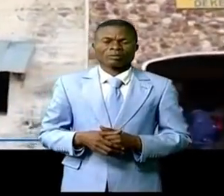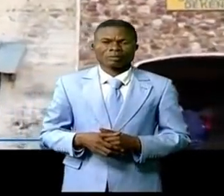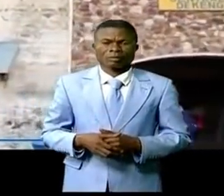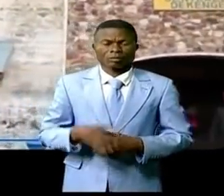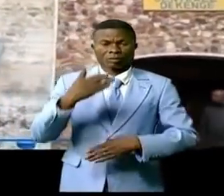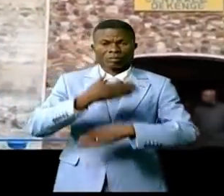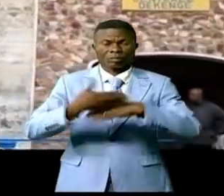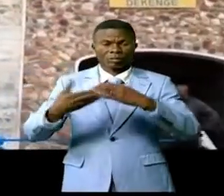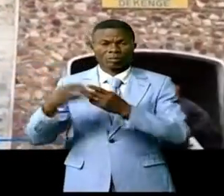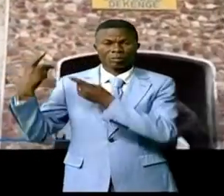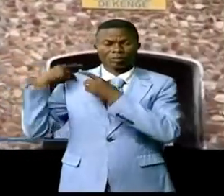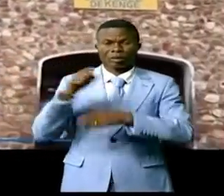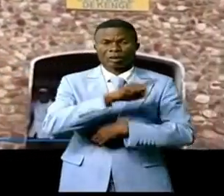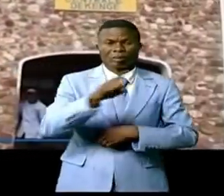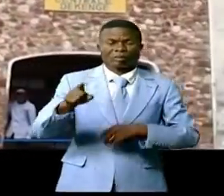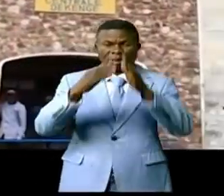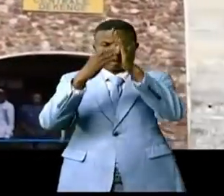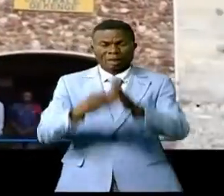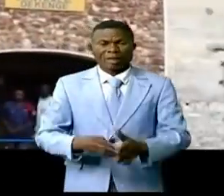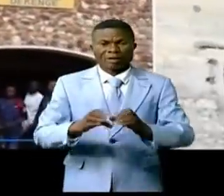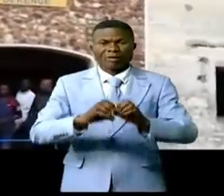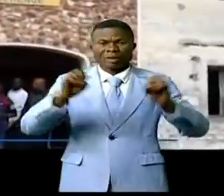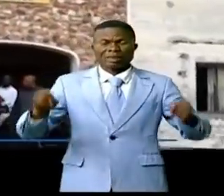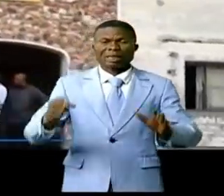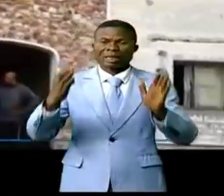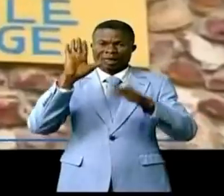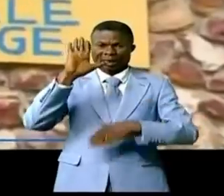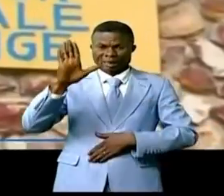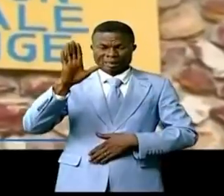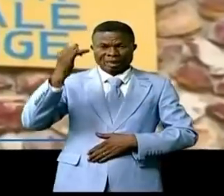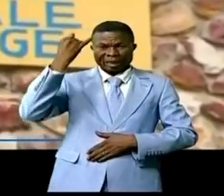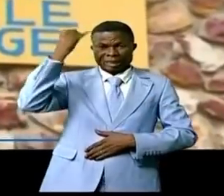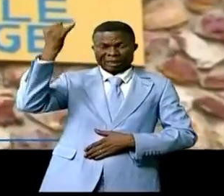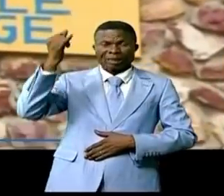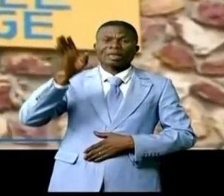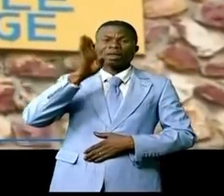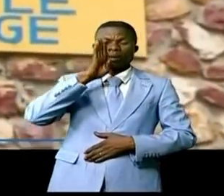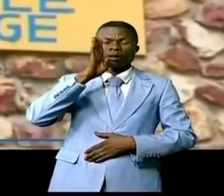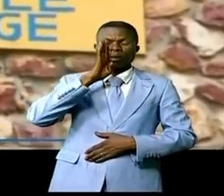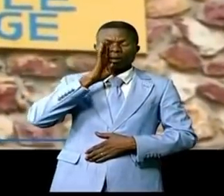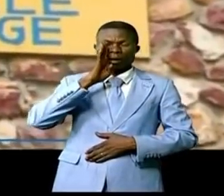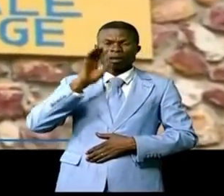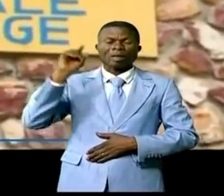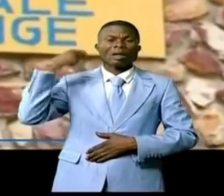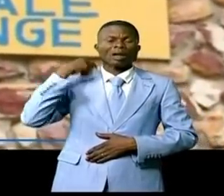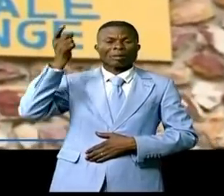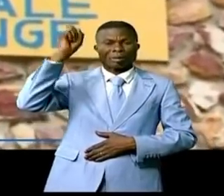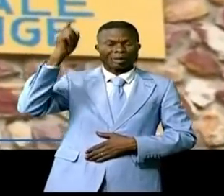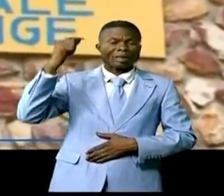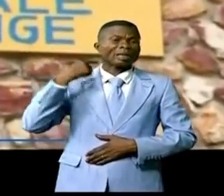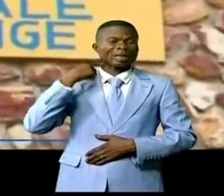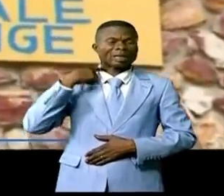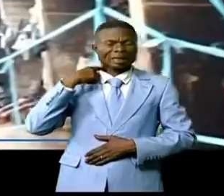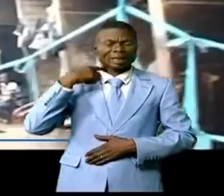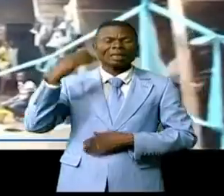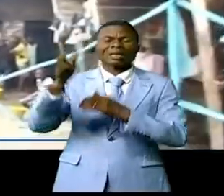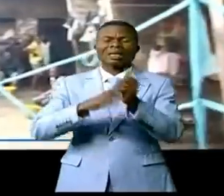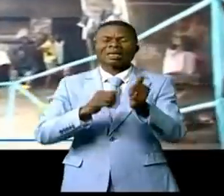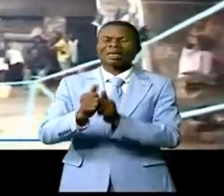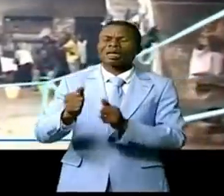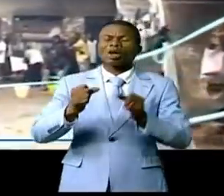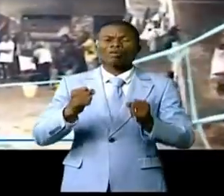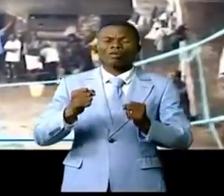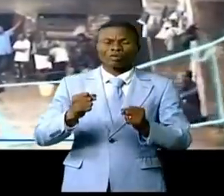Construite depuis 1955 avant l'indépendance par l'initiative des Belges, la prison centrale de Kenge est dans un état de délabrement avancé.